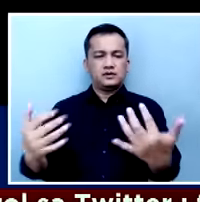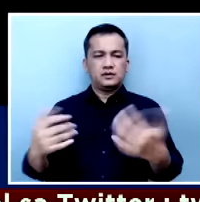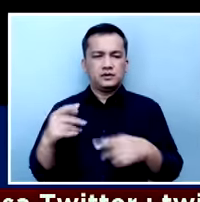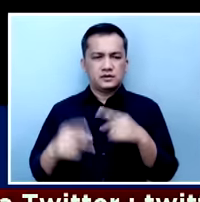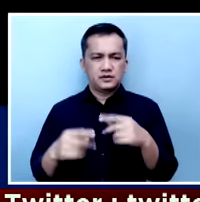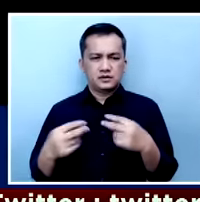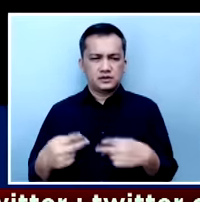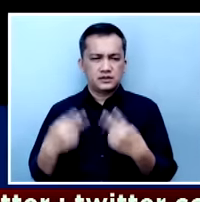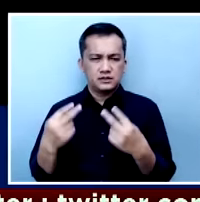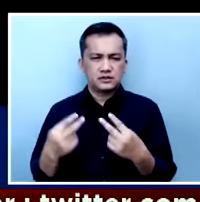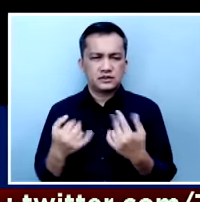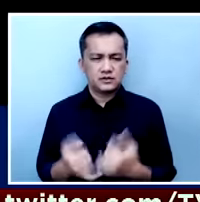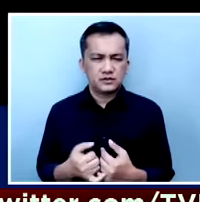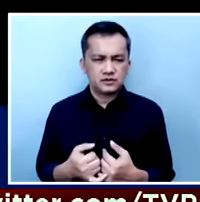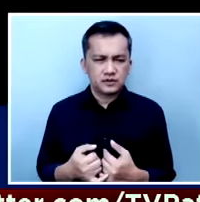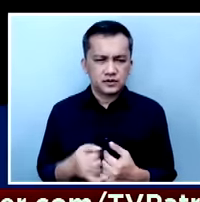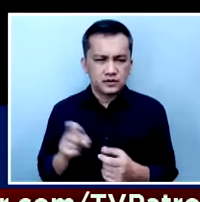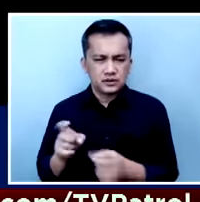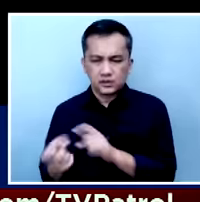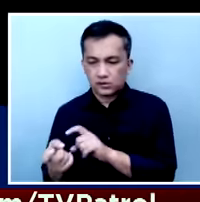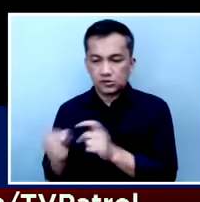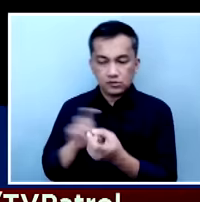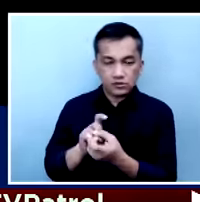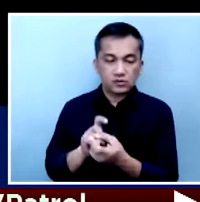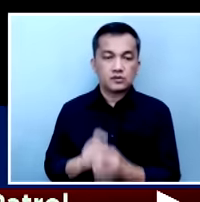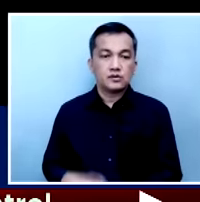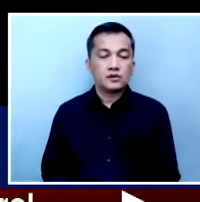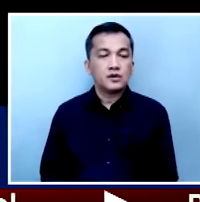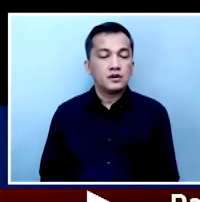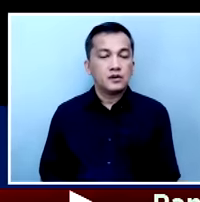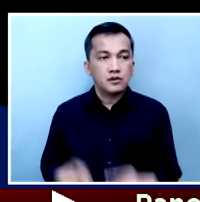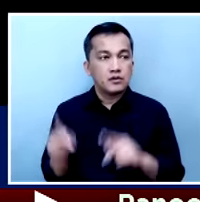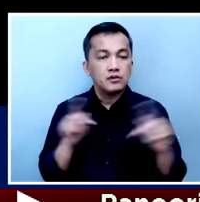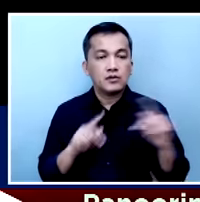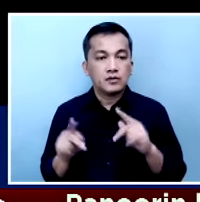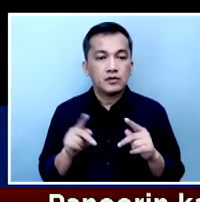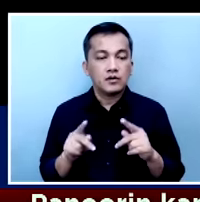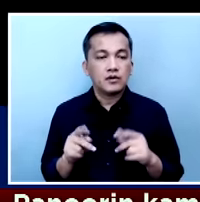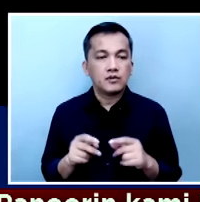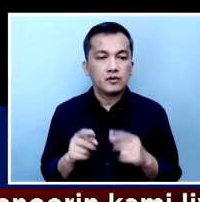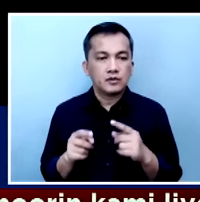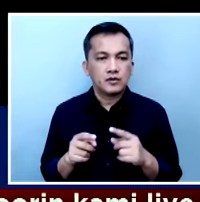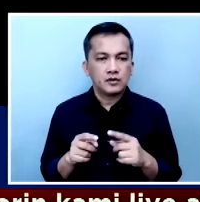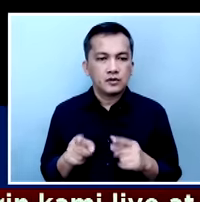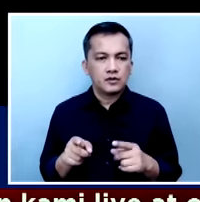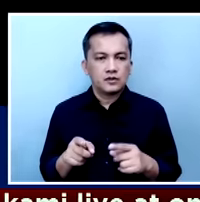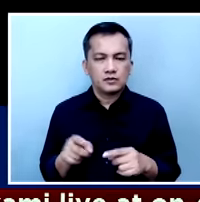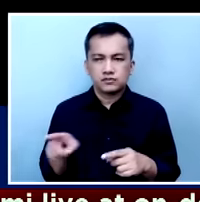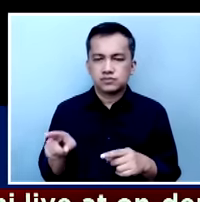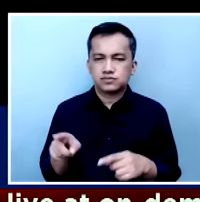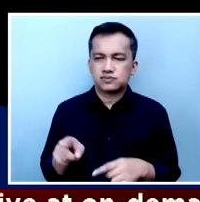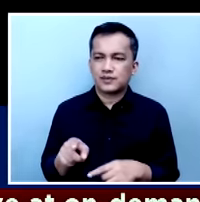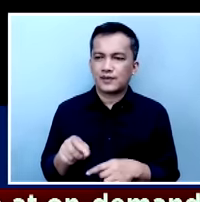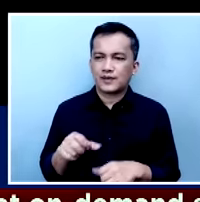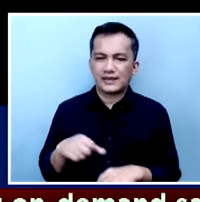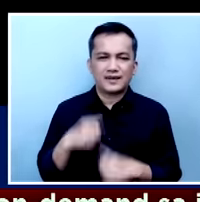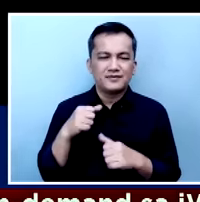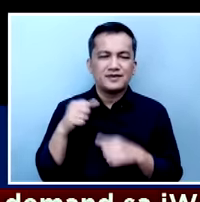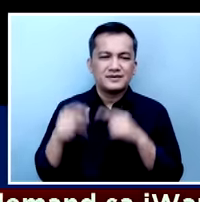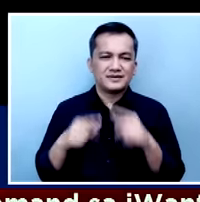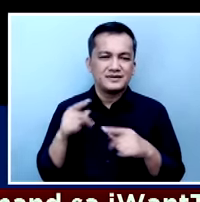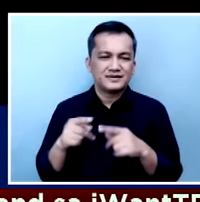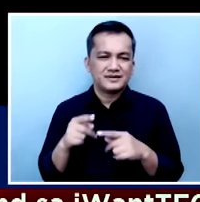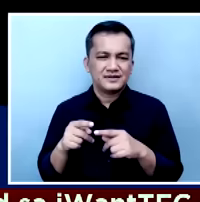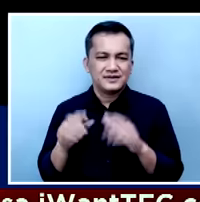you. Now you have to switch up and perform for the most self-absorbed people in the planet. Considering